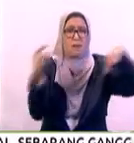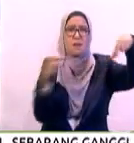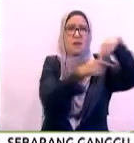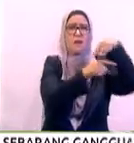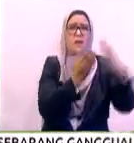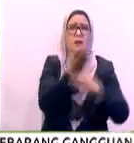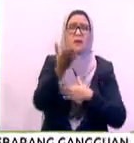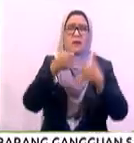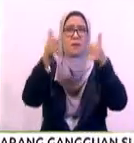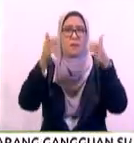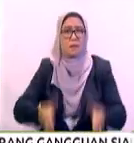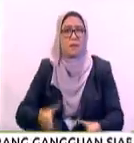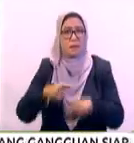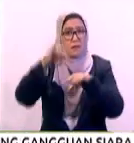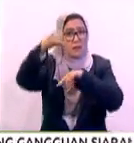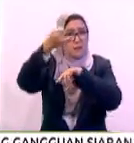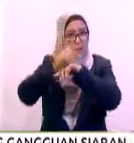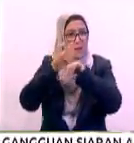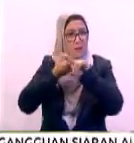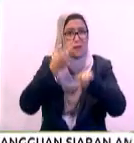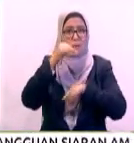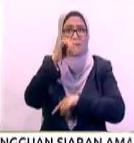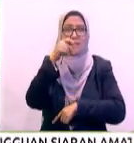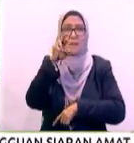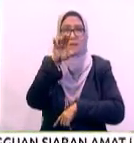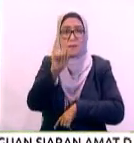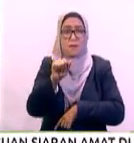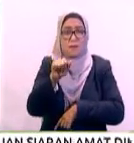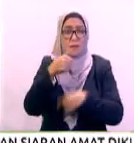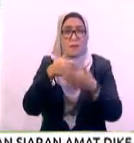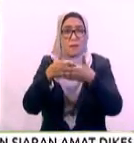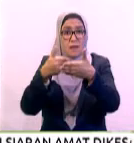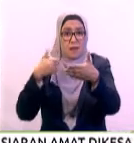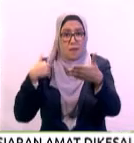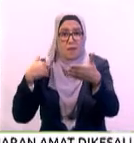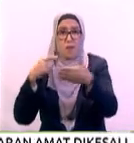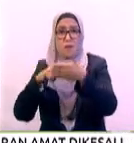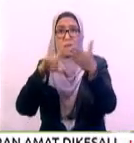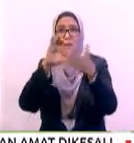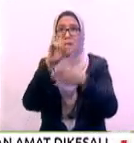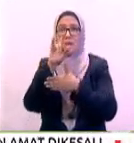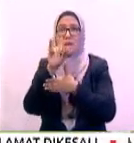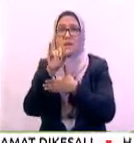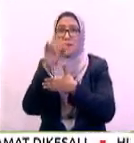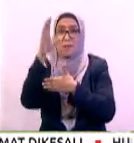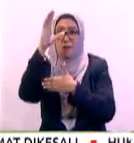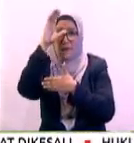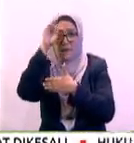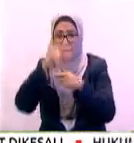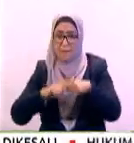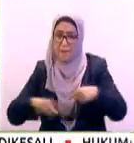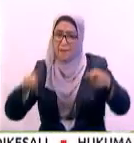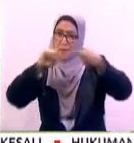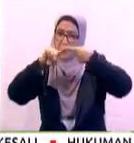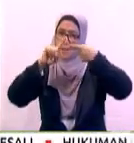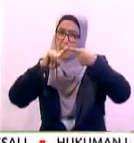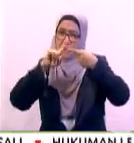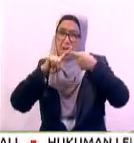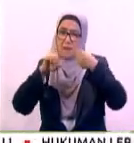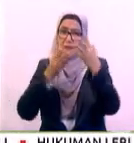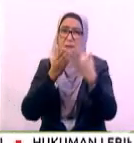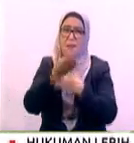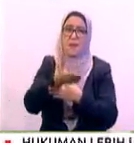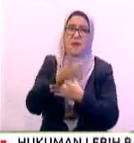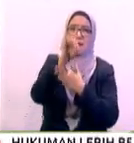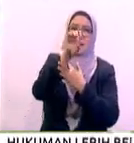Olusegun, pada minit ke-36 sebelum The City Boys menyamakan kedudukan menerusi sepakan penalti Guilherme De Paula